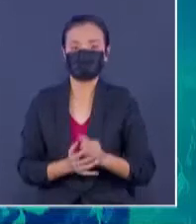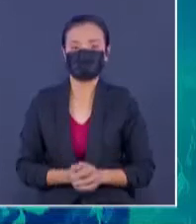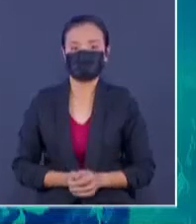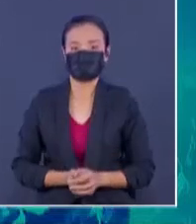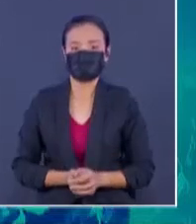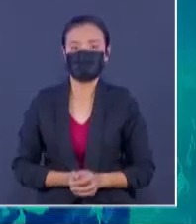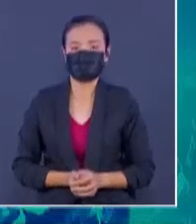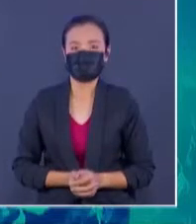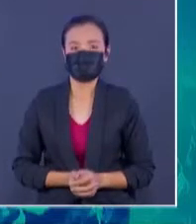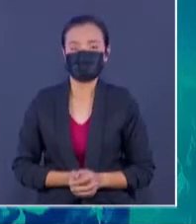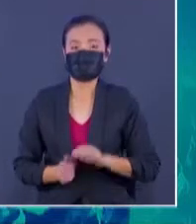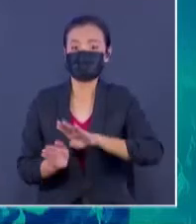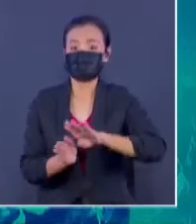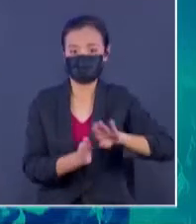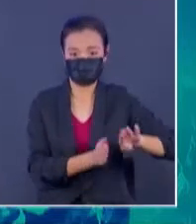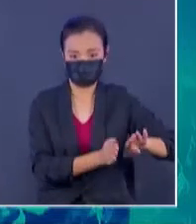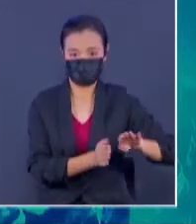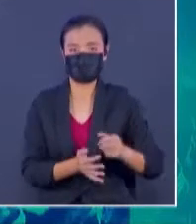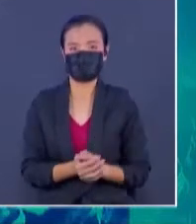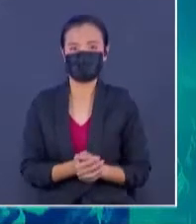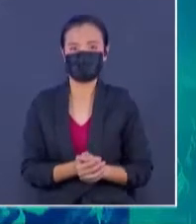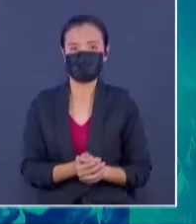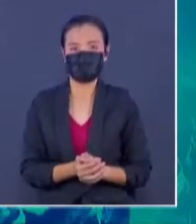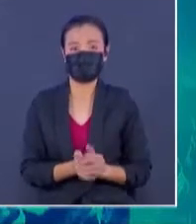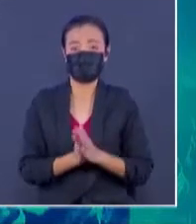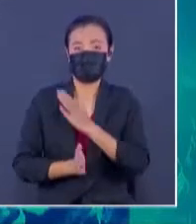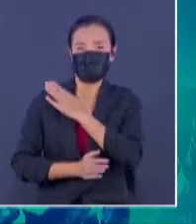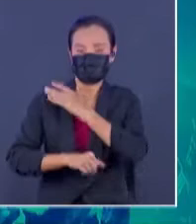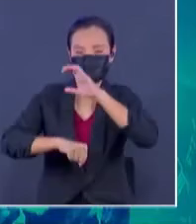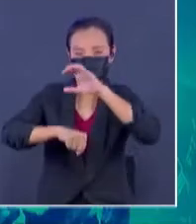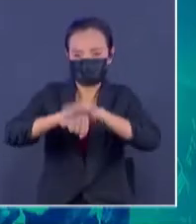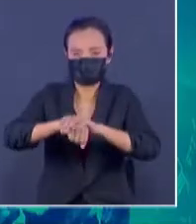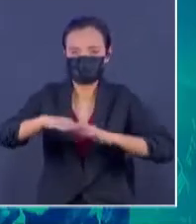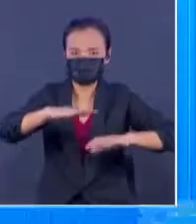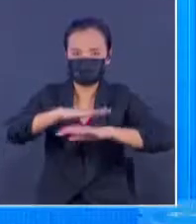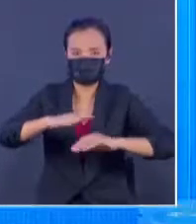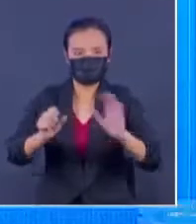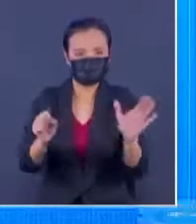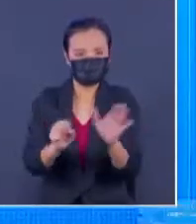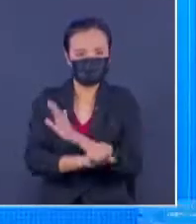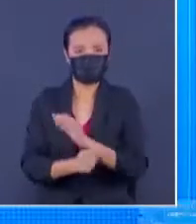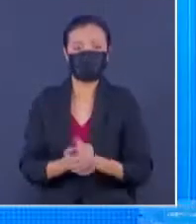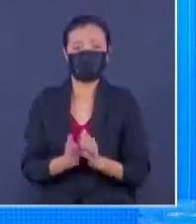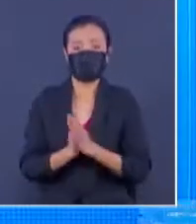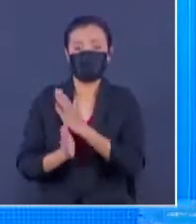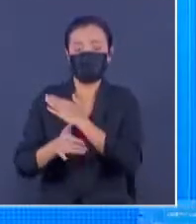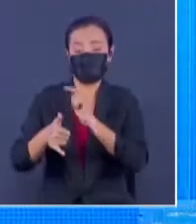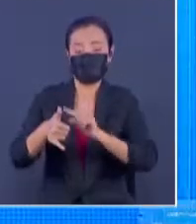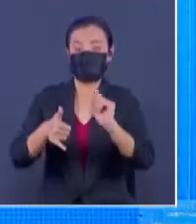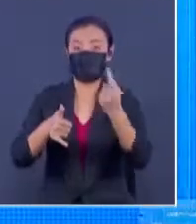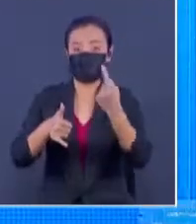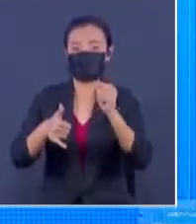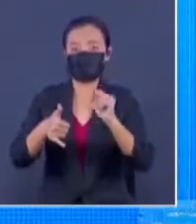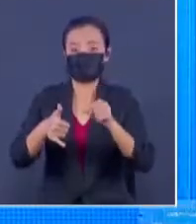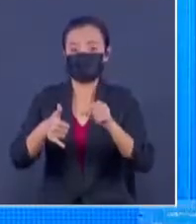ุณผู้ชมคะเรื่องต่อมาค่ะต้องบอกเลยนะคะว่าจับคาผ้าเหลืองตำรวจค่ะบุกจับตัวพระใหม่นะคะในสำนักสงฆ์แห่